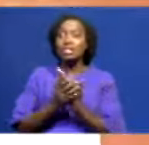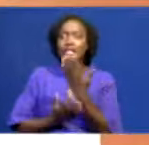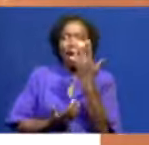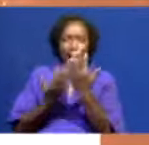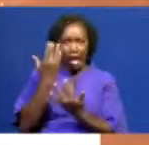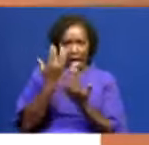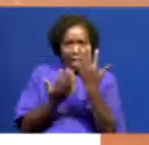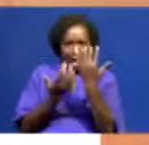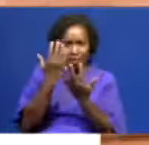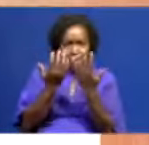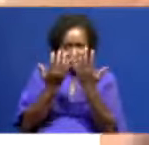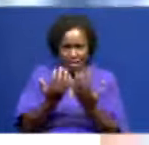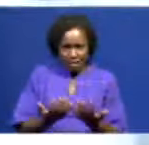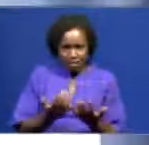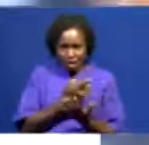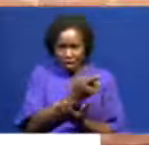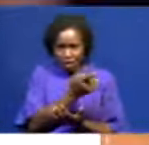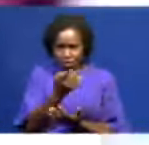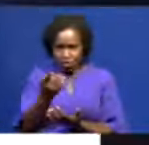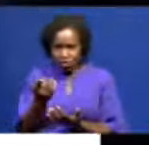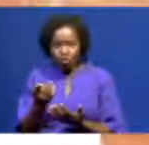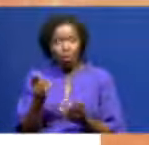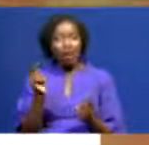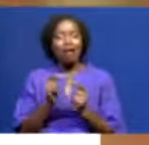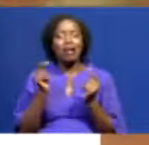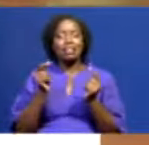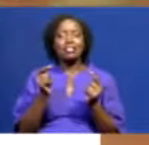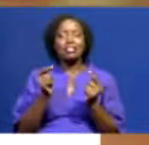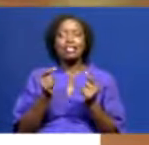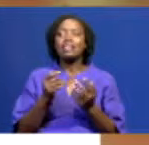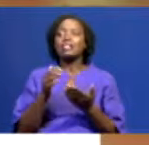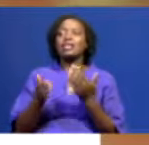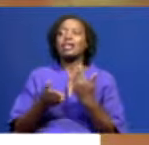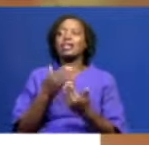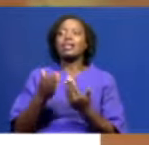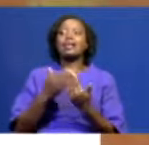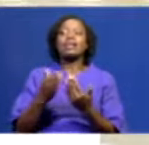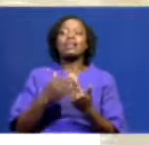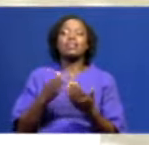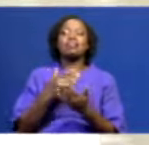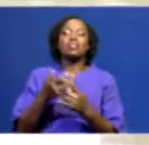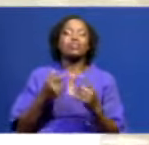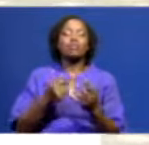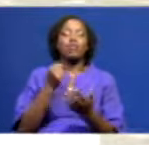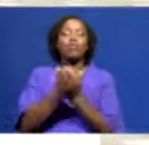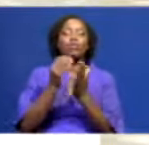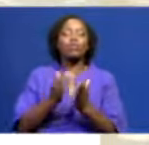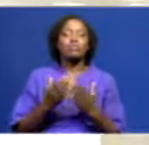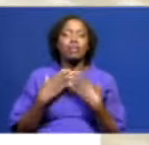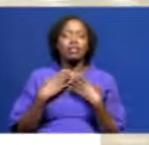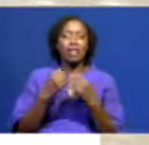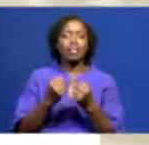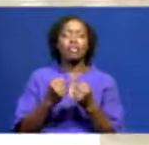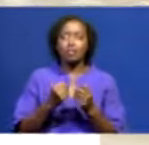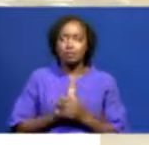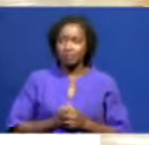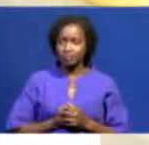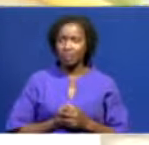mkubwa. Na wale waliodaiwa kujeruhiwa wakapokea huduma za dharura kutoka kwa maafisa wa afya.